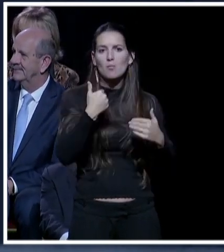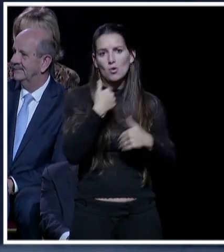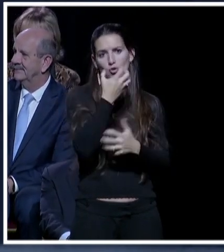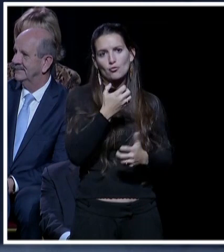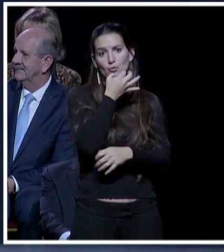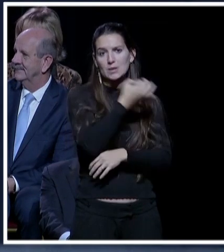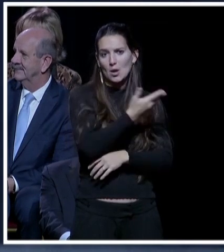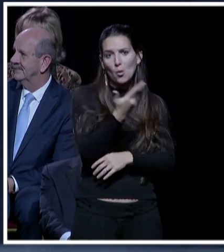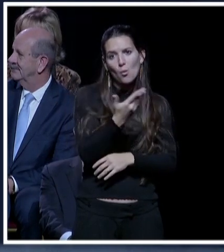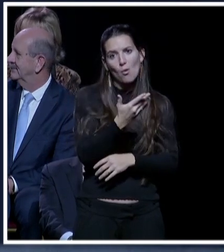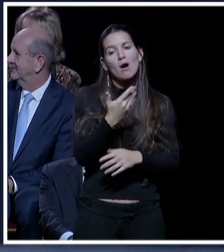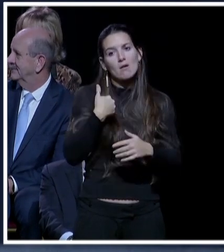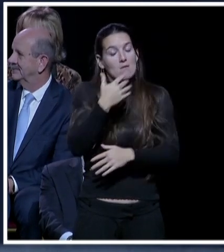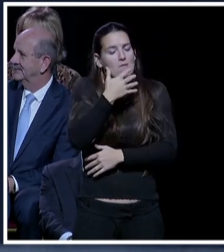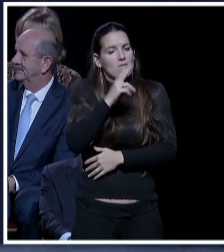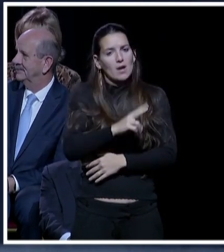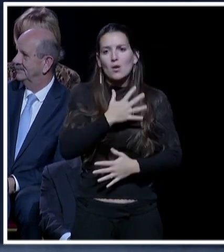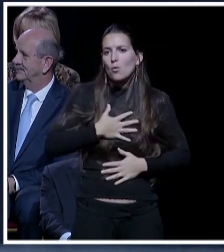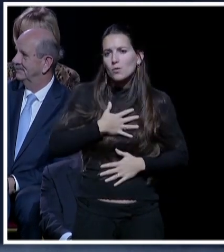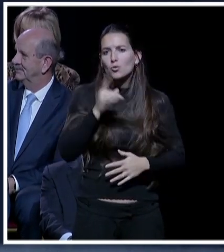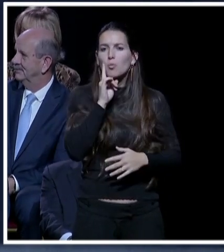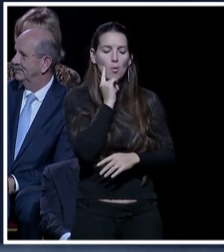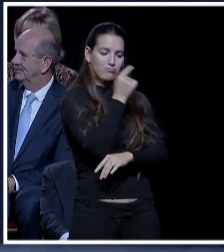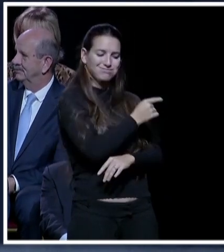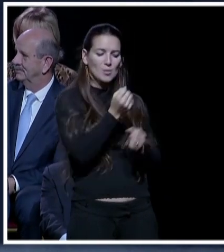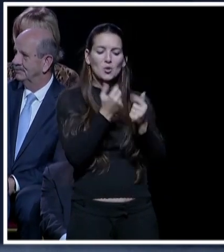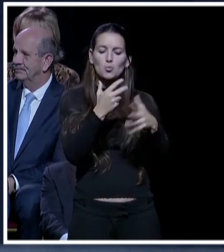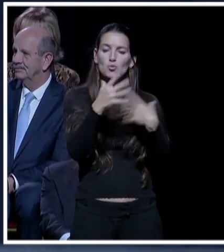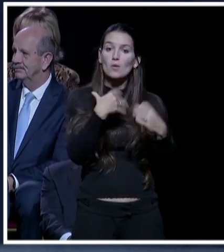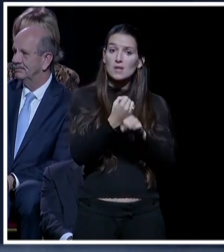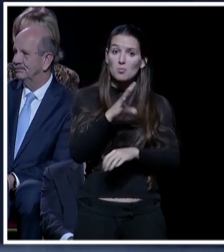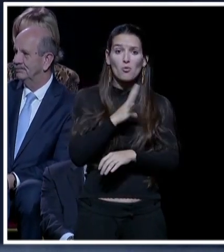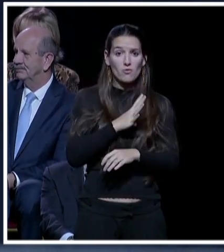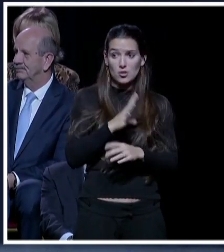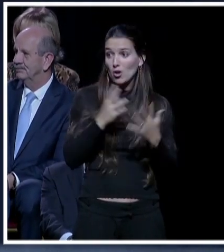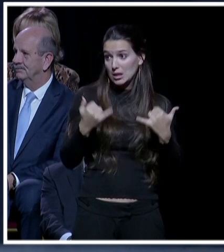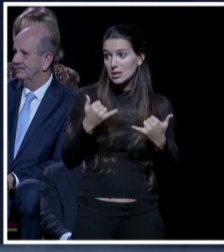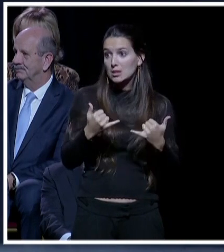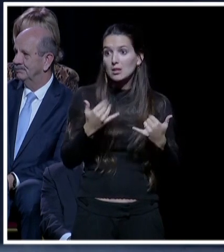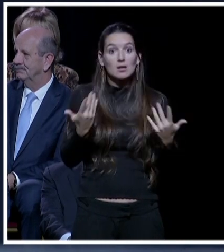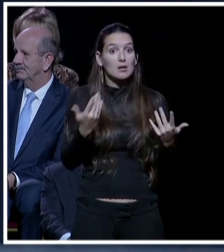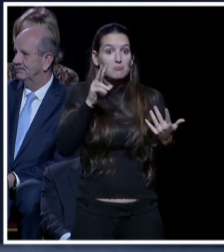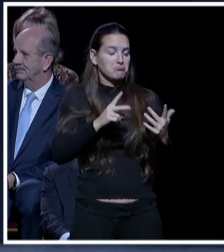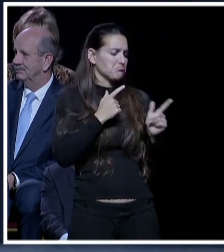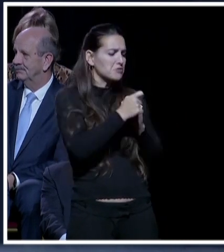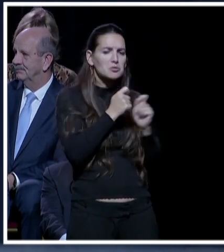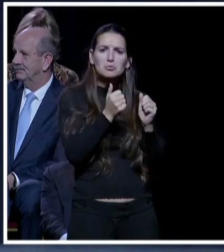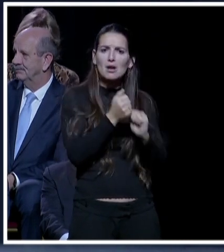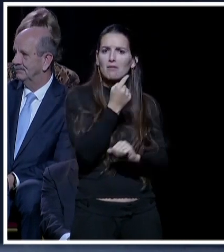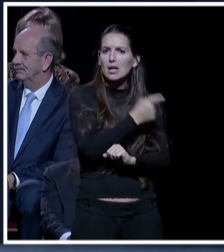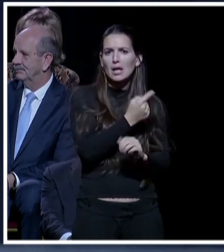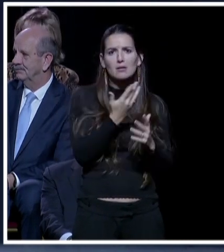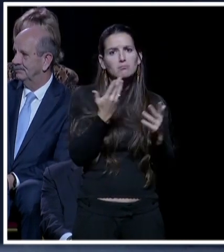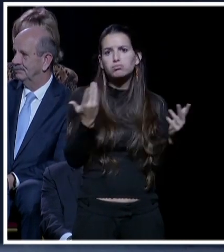plaisir en tant qu'élue, puisque pendant de nombreuses années, elle a été enseignante dans notre commune, et ça a toujours été un plaisir d'échanger avec elle et d'avoir